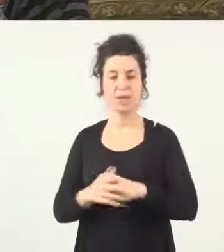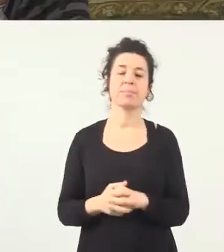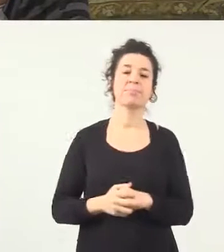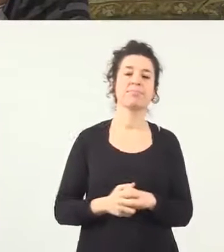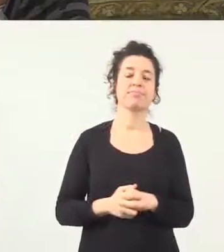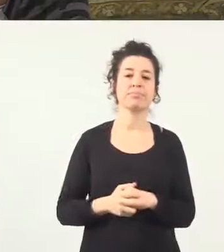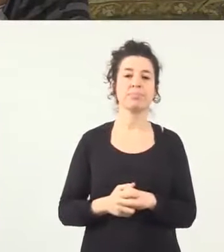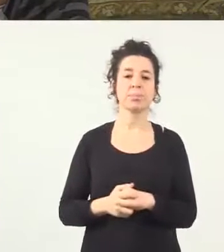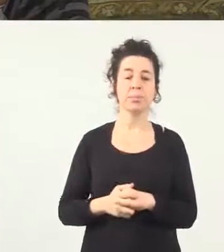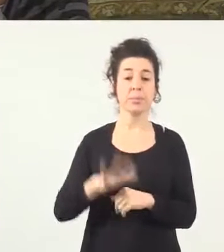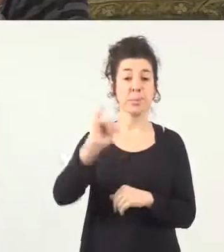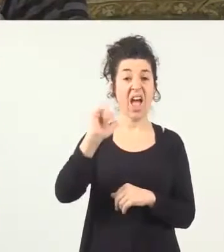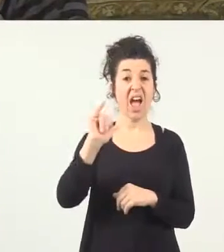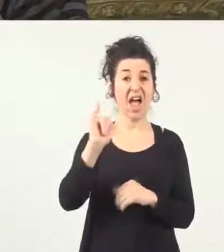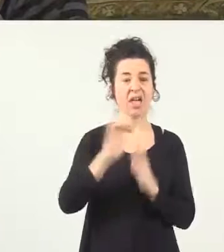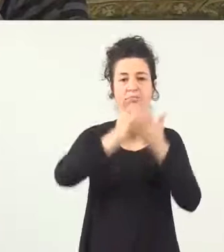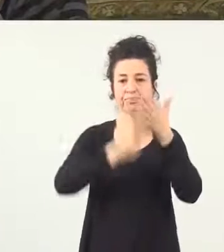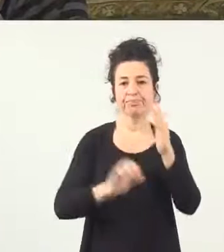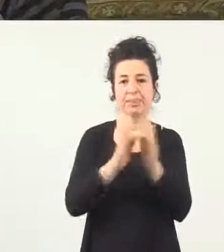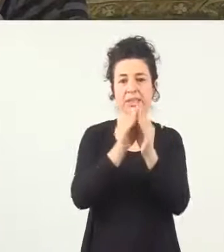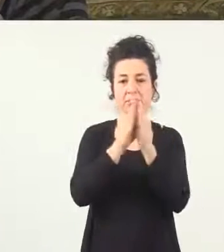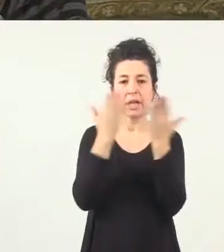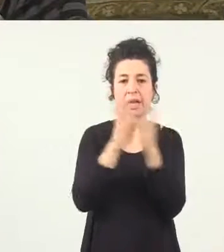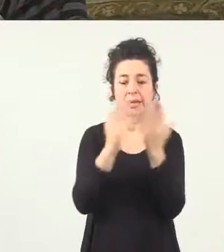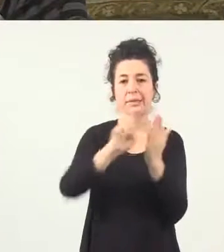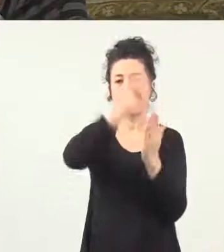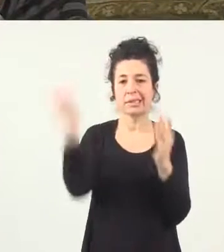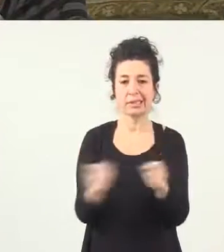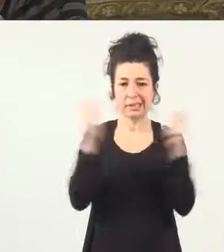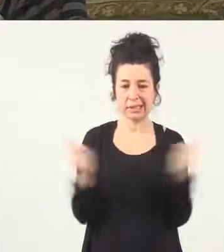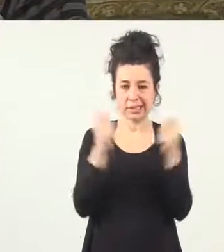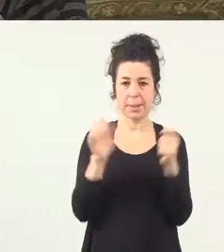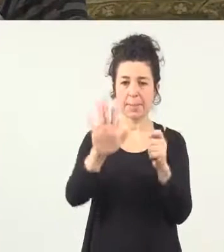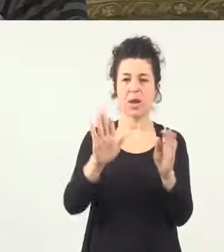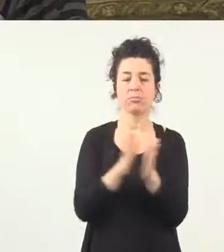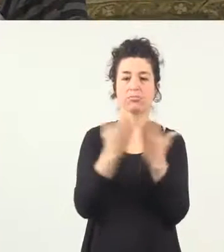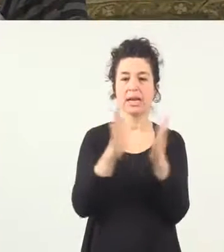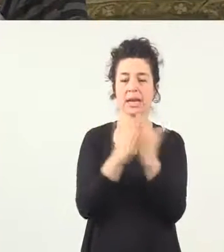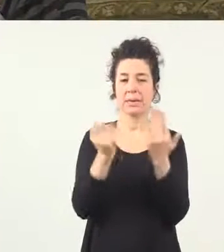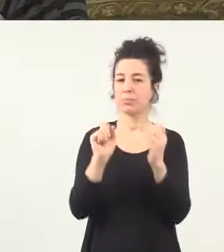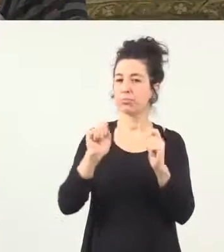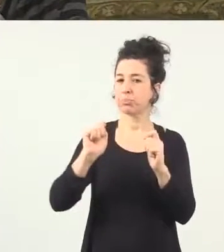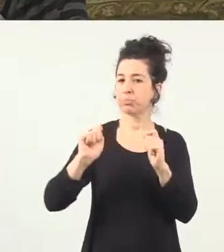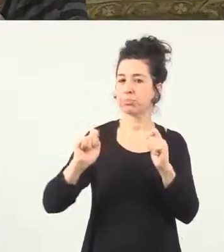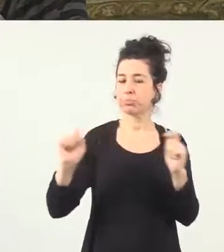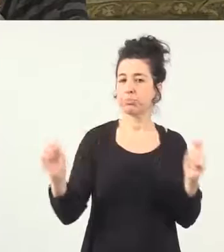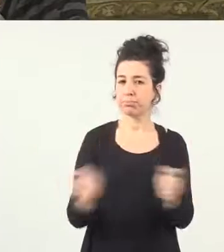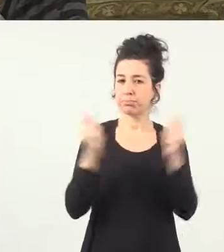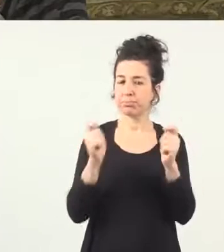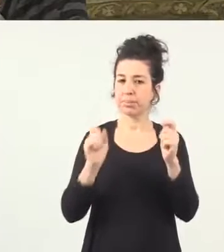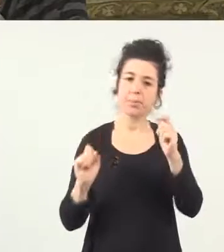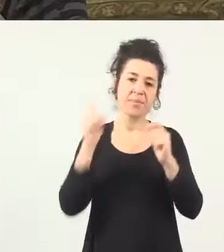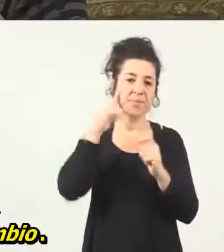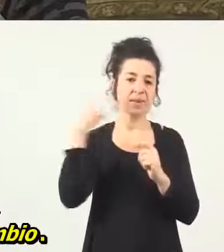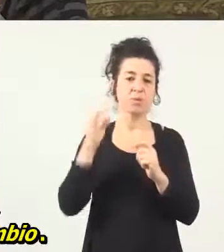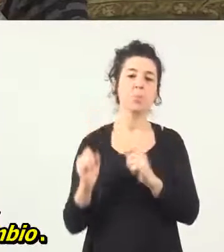Baditu hainbat argitalpen, baina bere argitalpenik ezagunenak, aipatuko ditut liburu